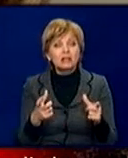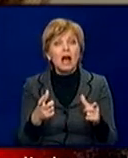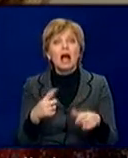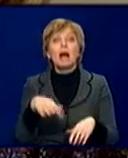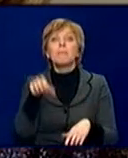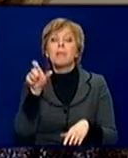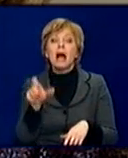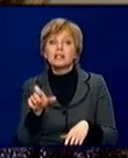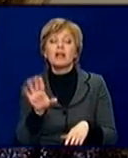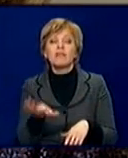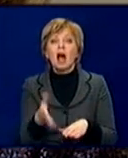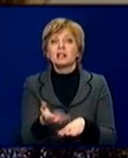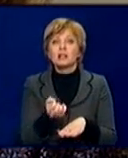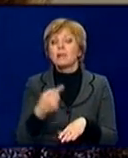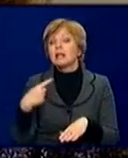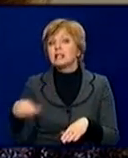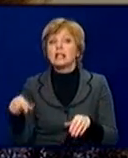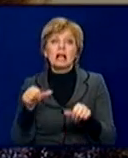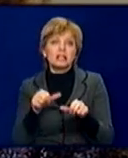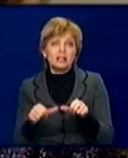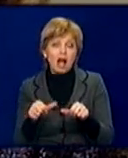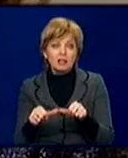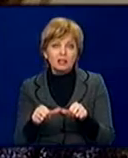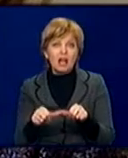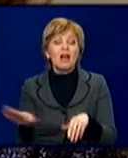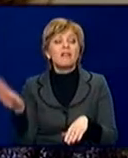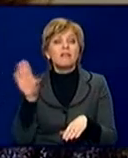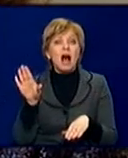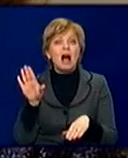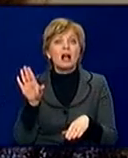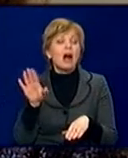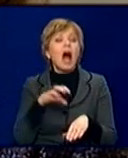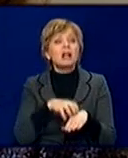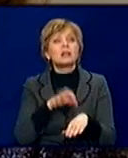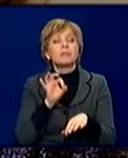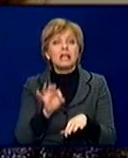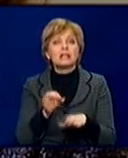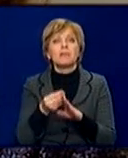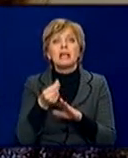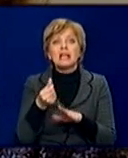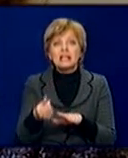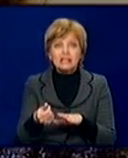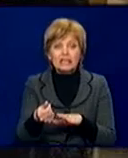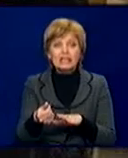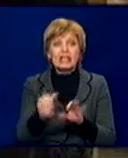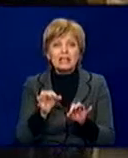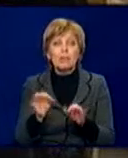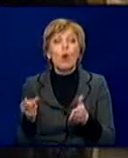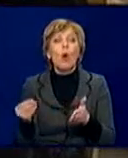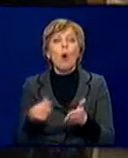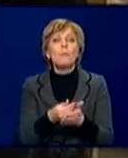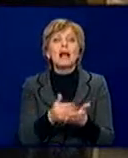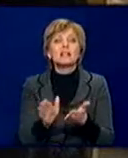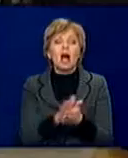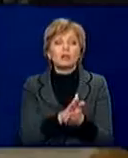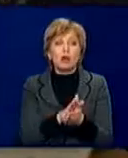pacients var saņemt citas zāles, un ārstam ir tiesības izrakstīt citas zāles kompensācijas sistēmas ietvaros. Kaut